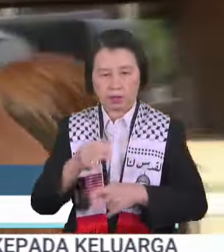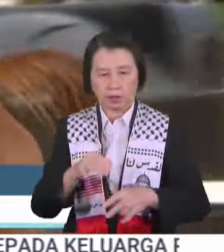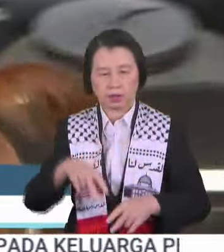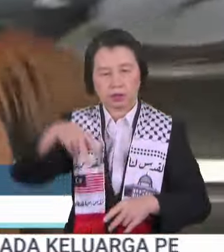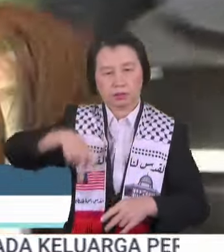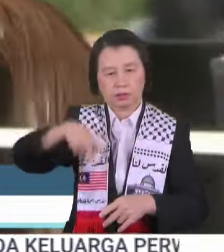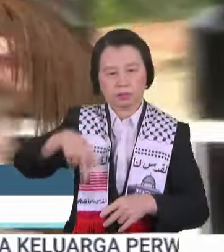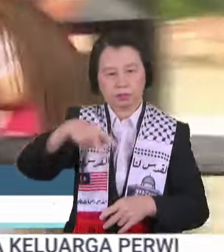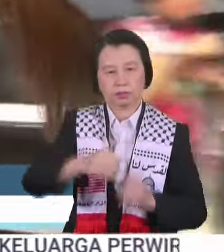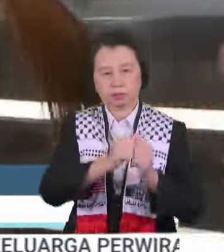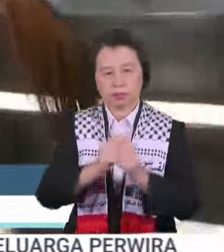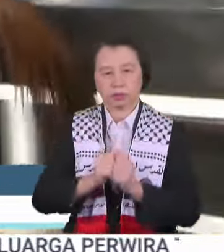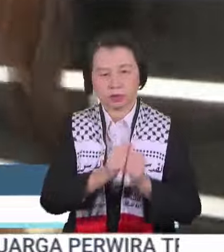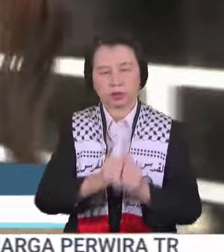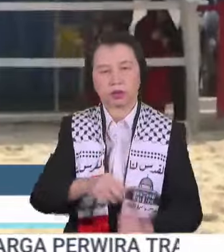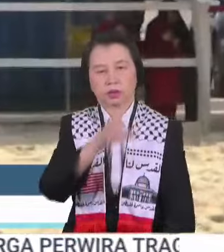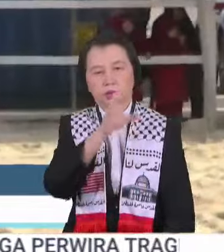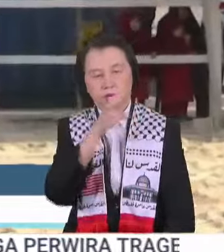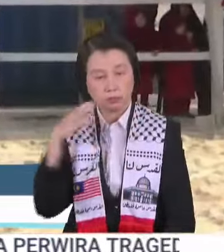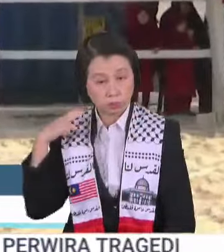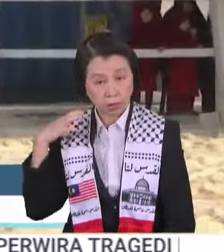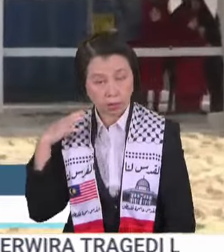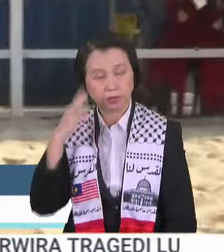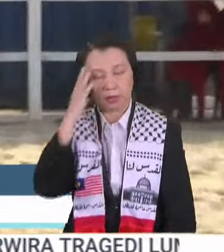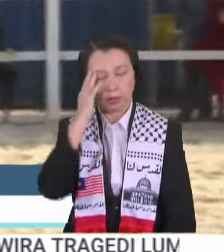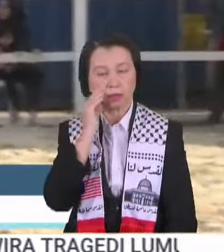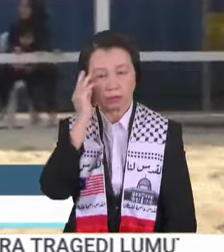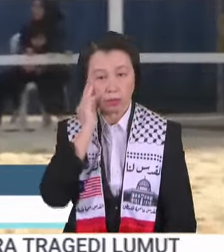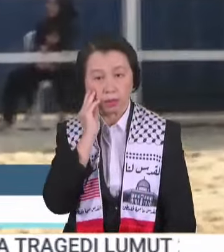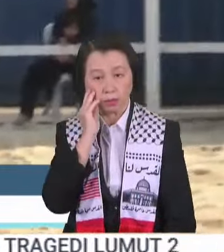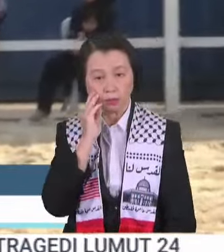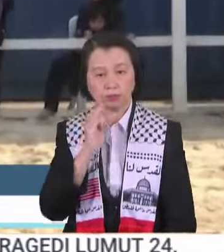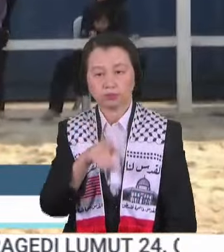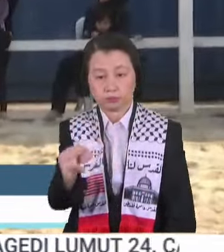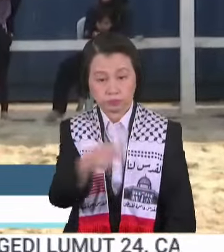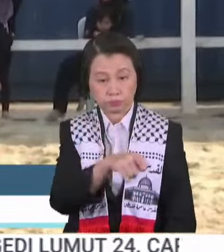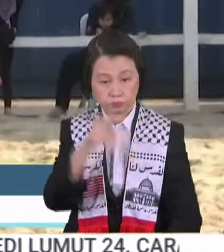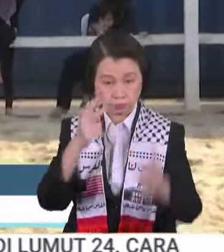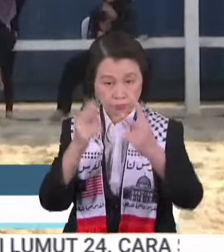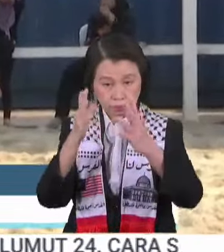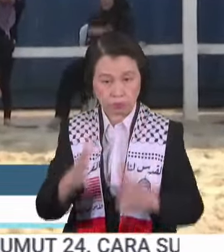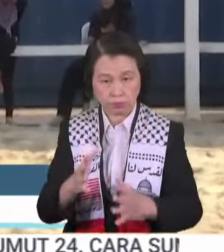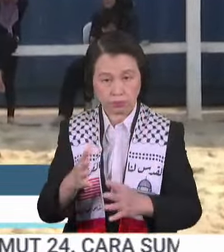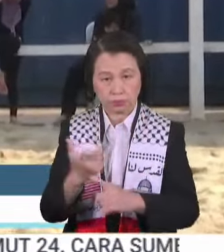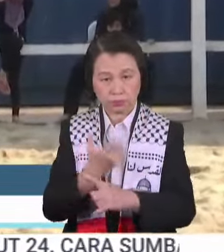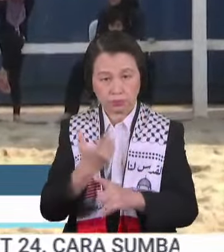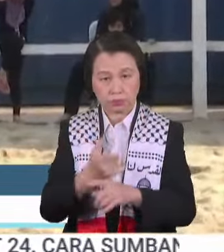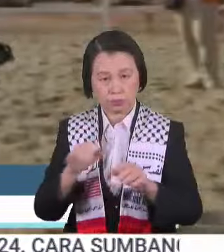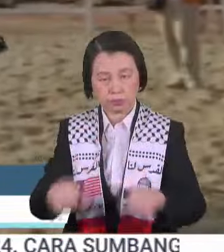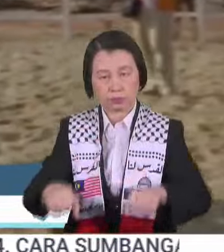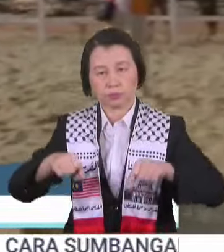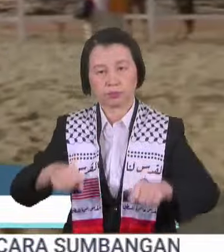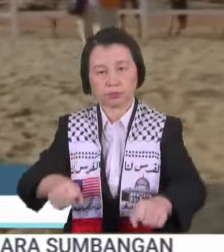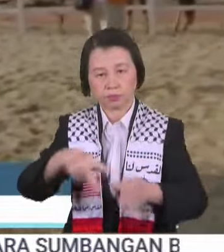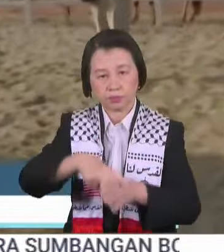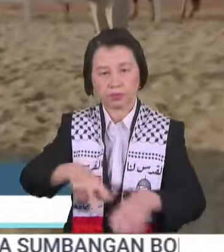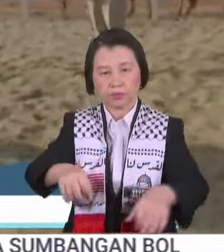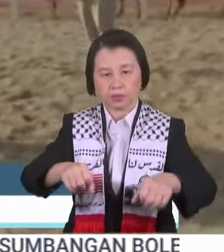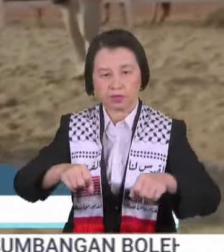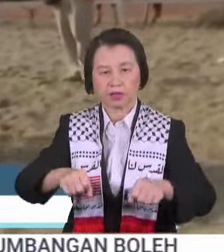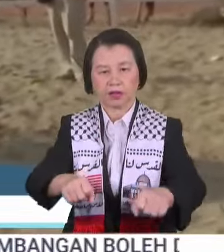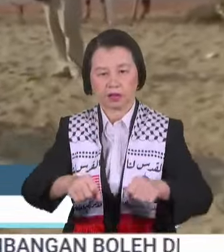pergerakan diiringi jurulatih berpengalaman. Pengunjung turut menikmati keterujaan menunggang kuda,